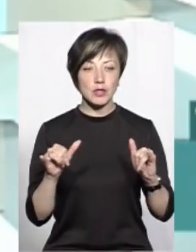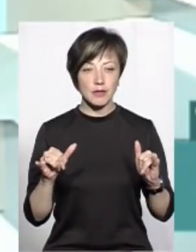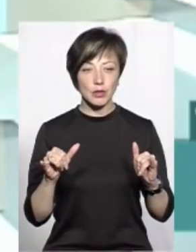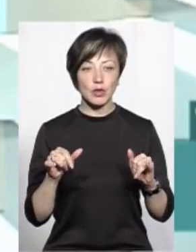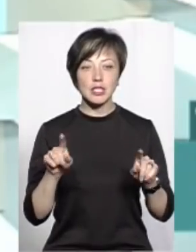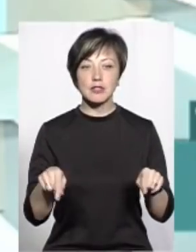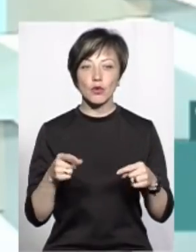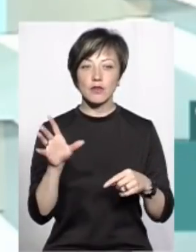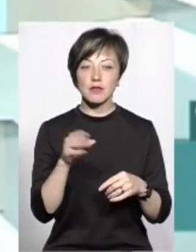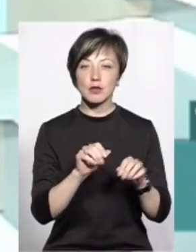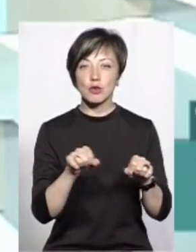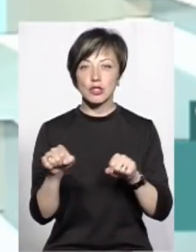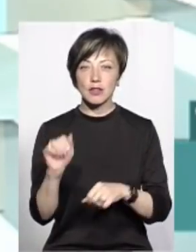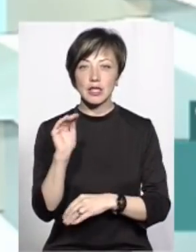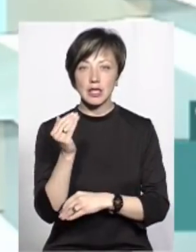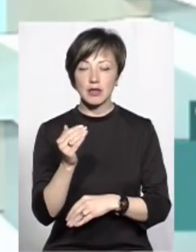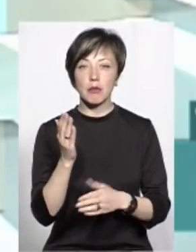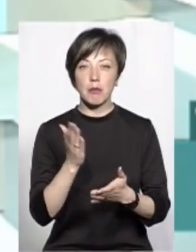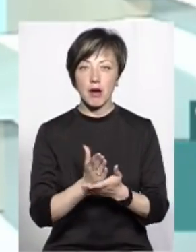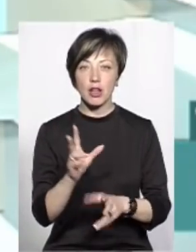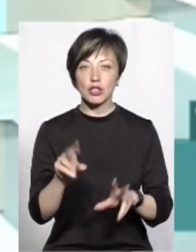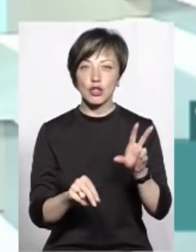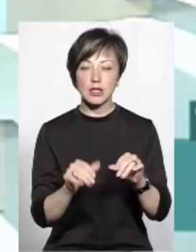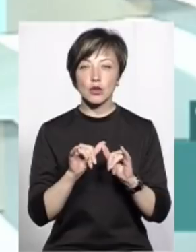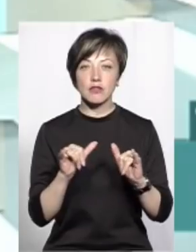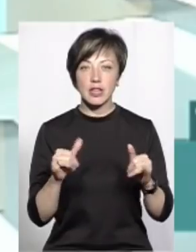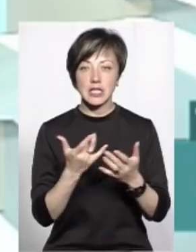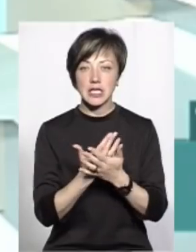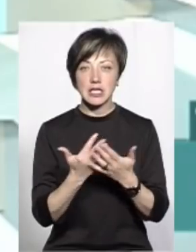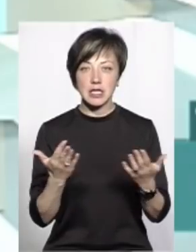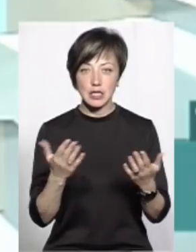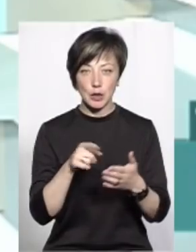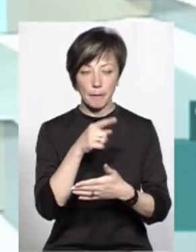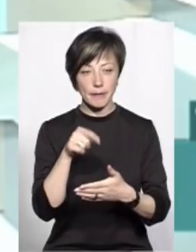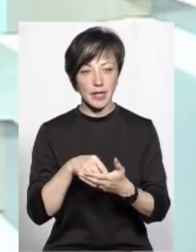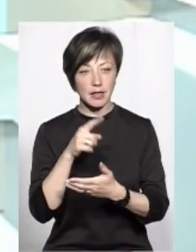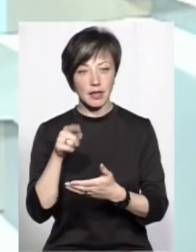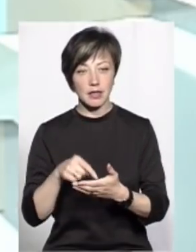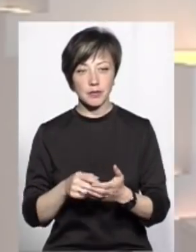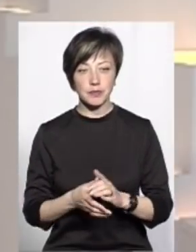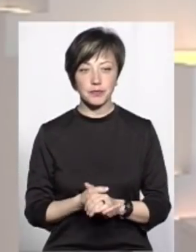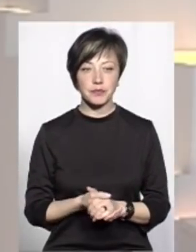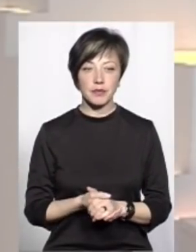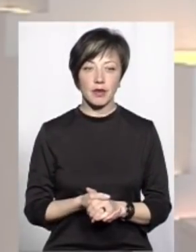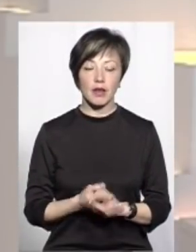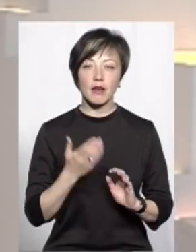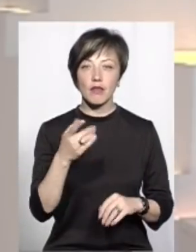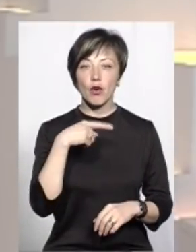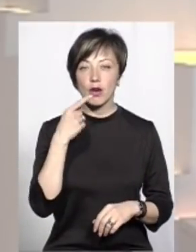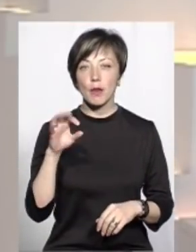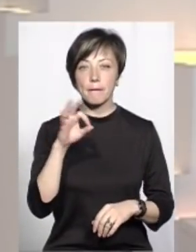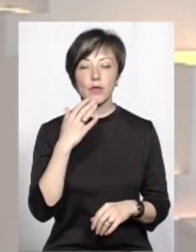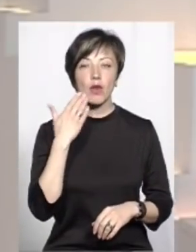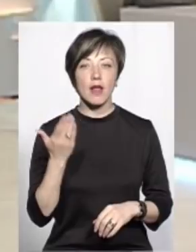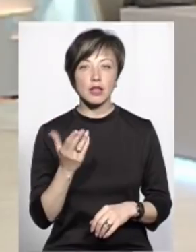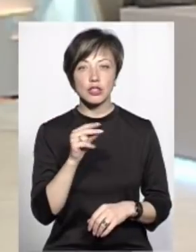і створювати всі можливості, аби дитина мала шанси розвиватися з різних питань. А от ви говорили про лекції.